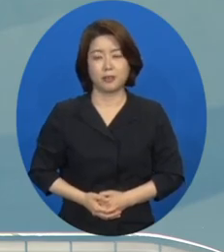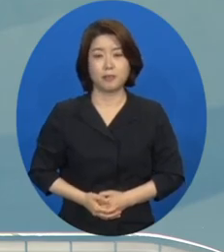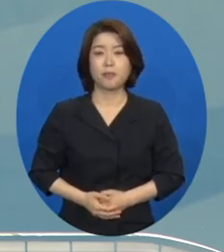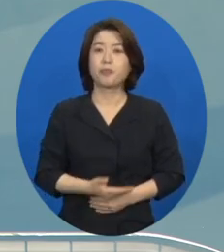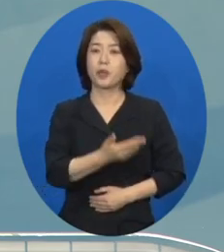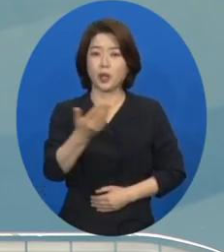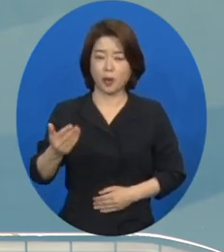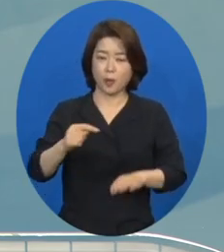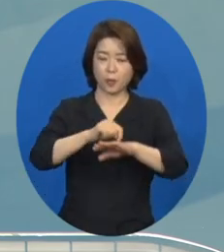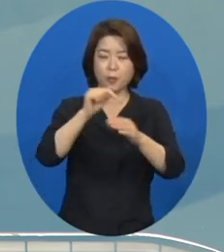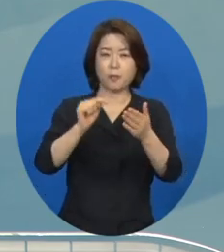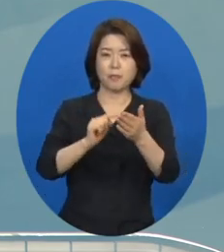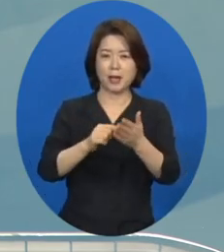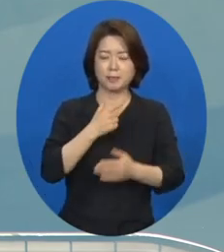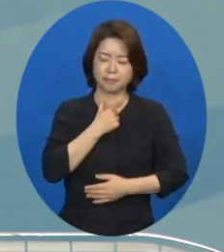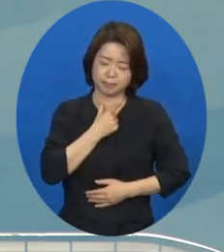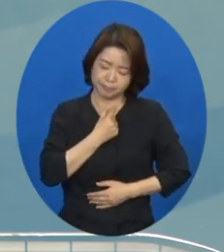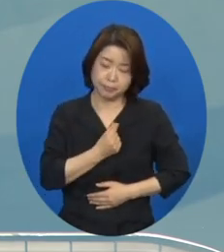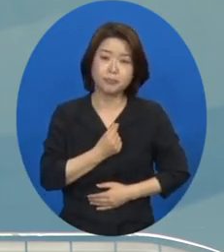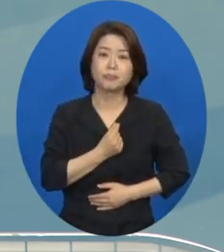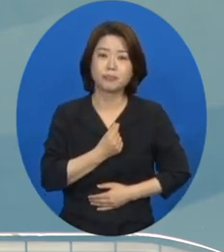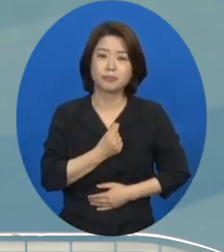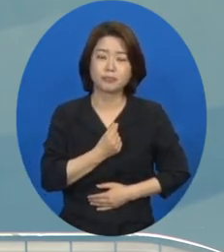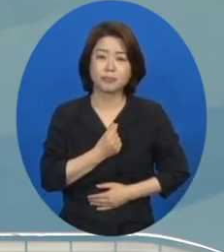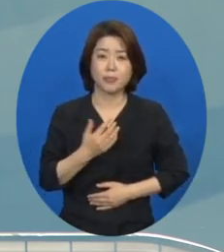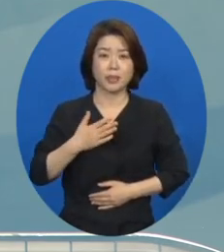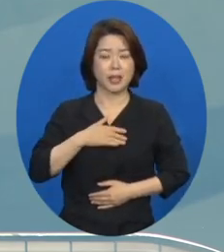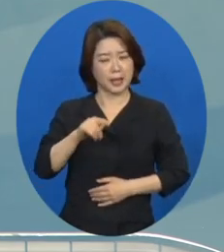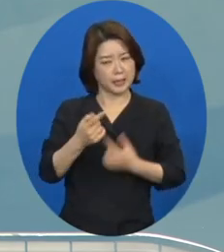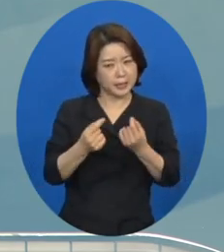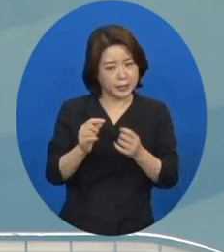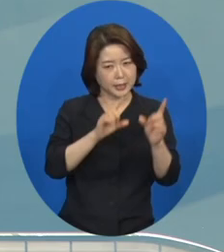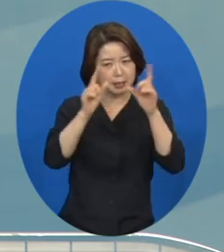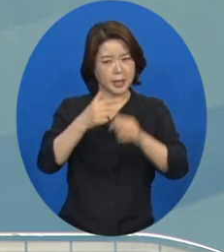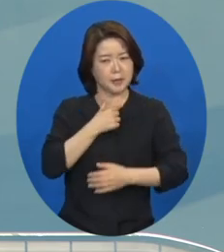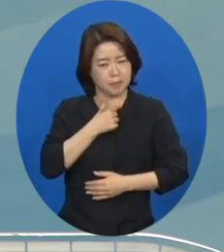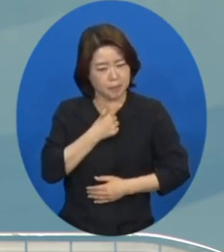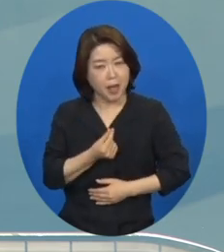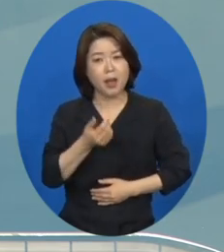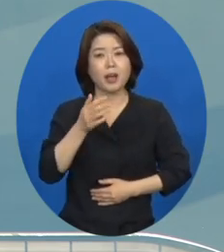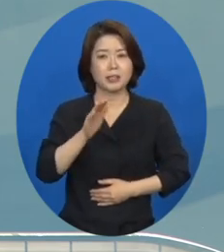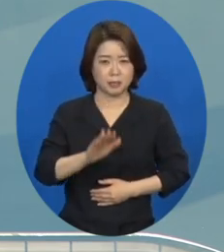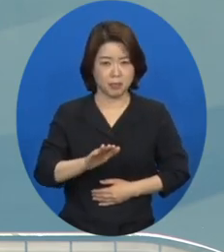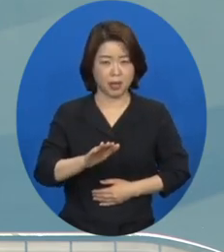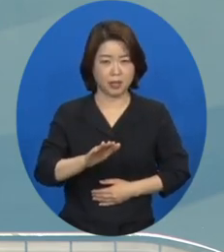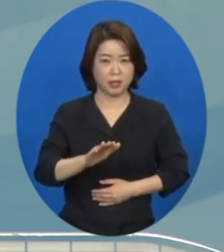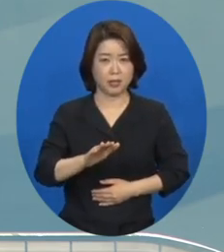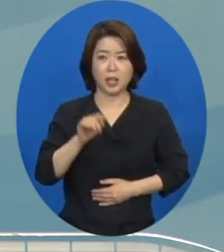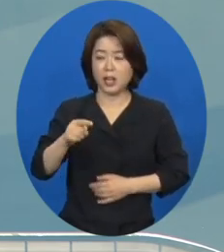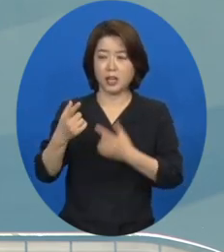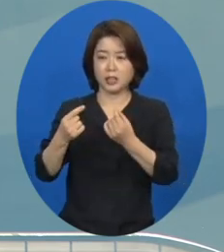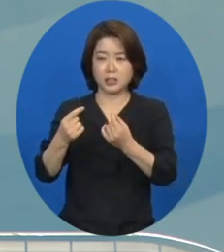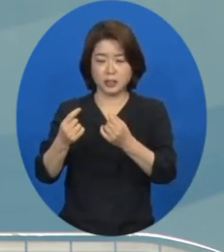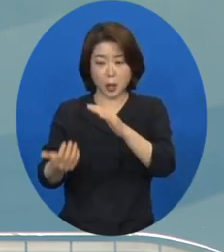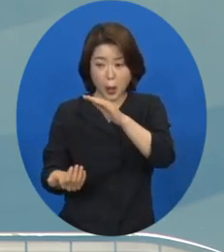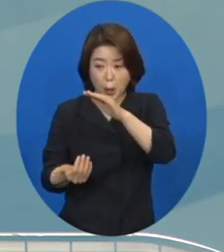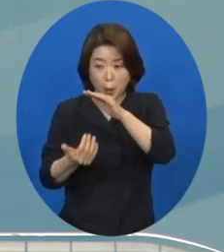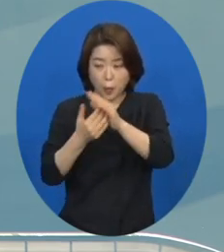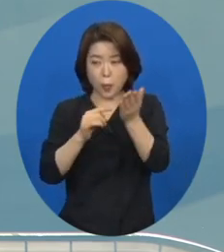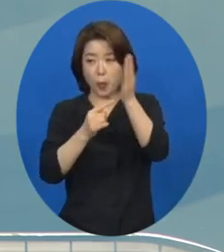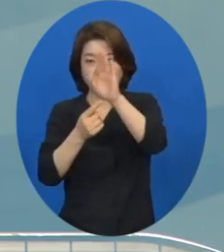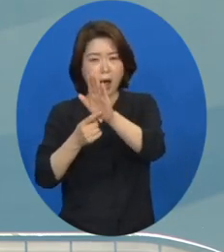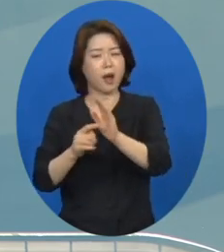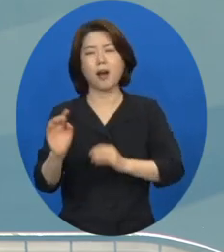여러분, 마음에 소원한다고, 내가 그렇게 살고자 갈망한다고 그렇게 사라지는 게 아니기